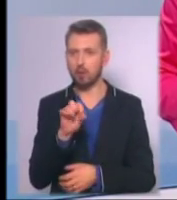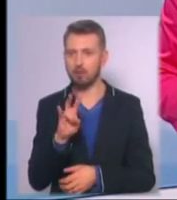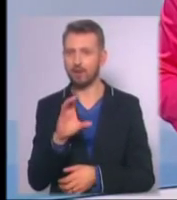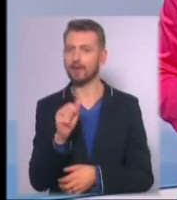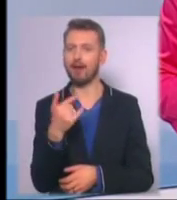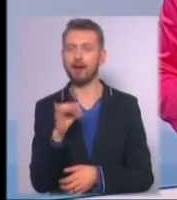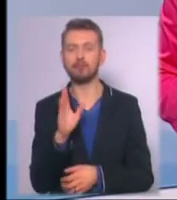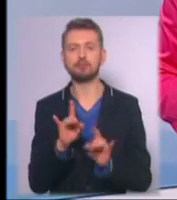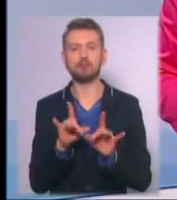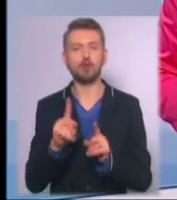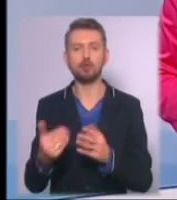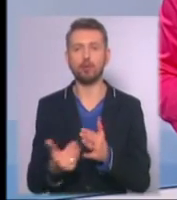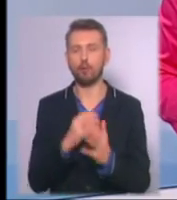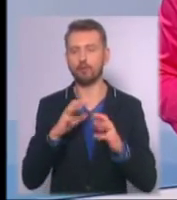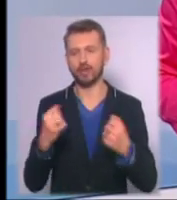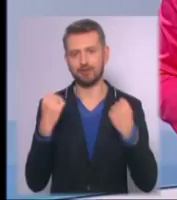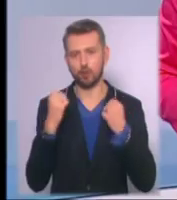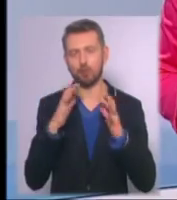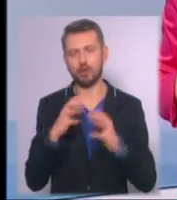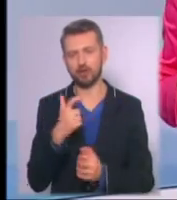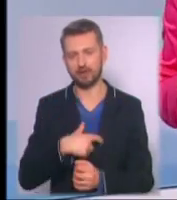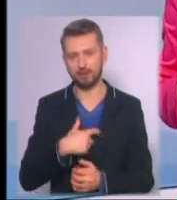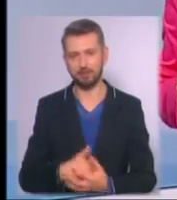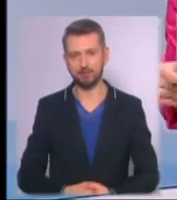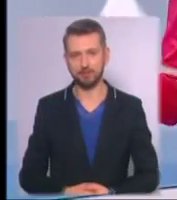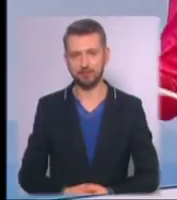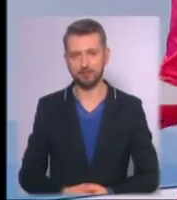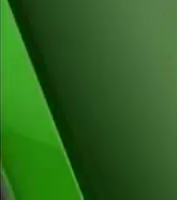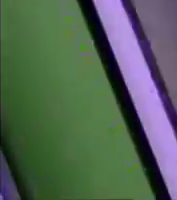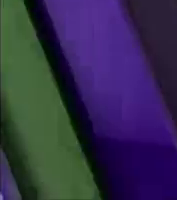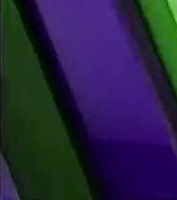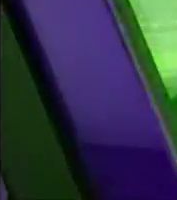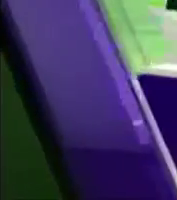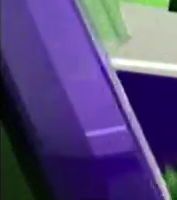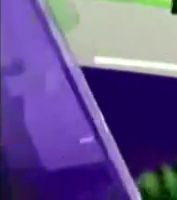повідає, що нового у світі спорту. Бережіть себе і до зустрічі.